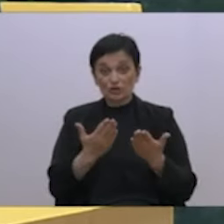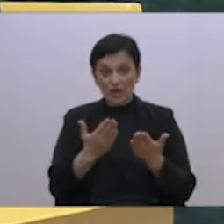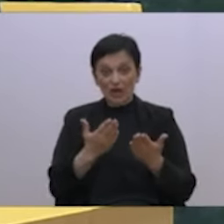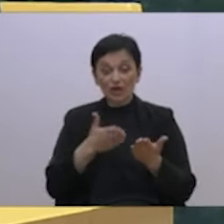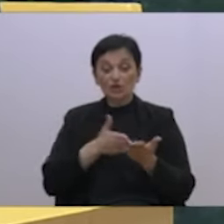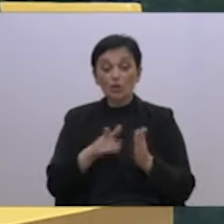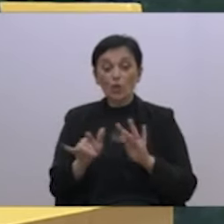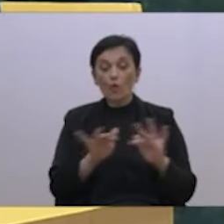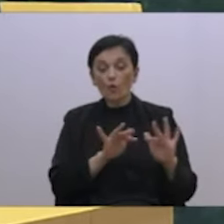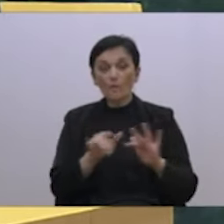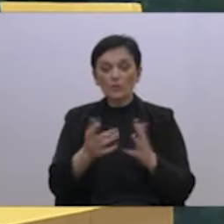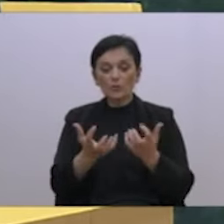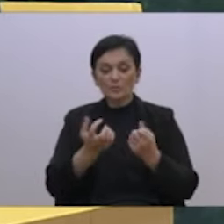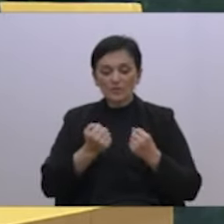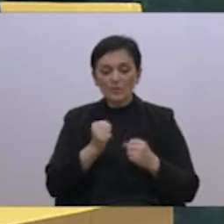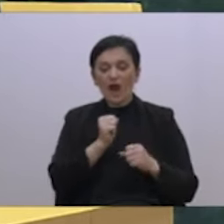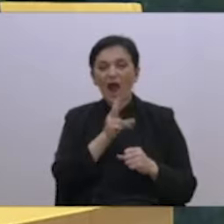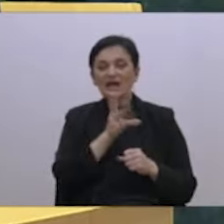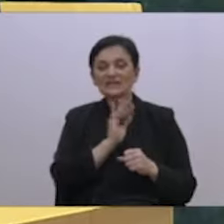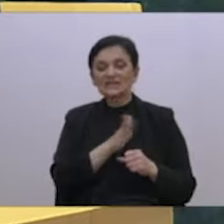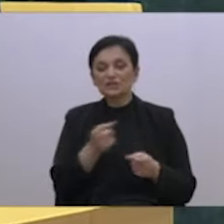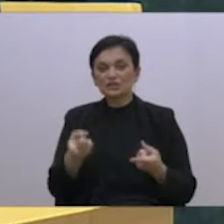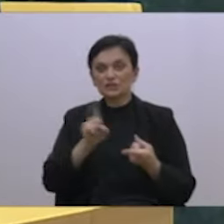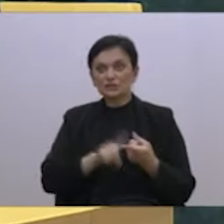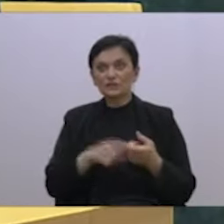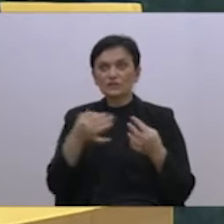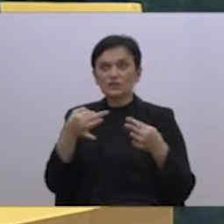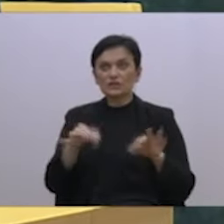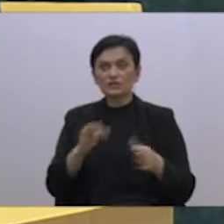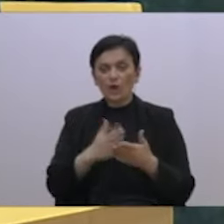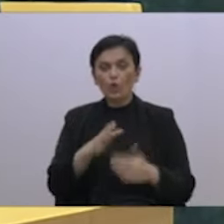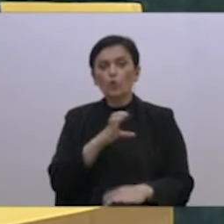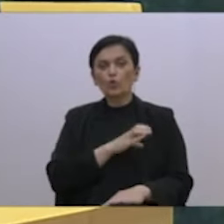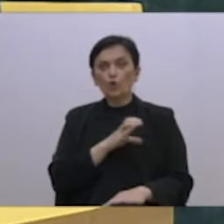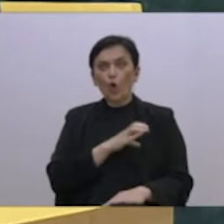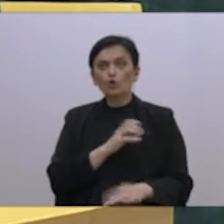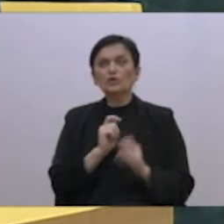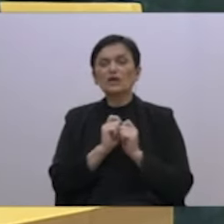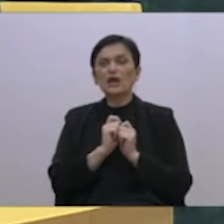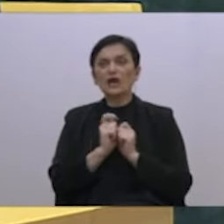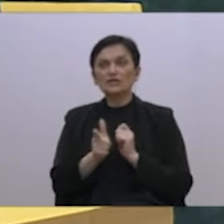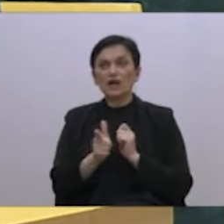ოპერაციის ფარგლებში მიღებული აქტივთან დაკავშირებით გათავისუფლებულია ქონების გადასახადისაგან